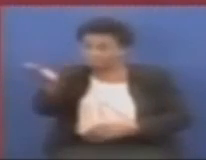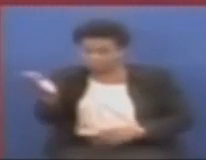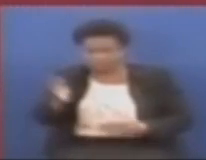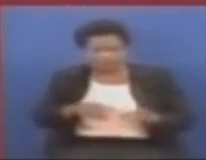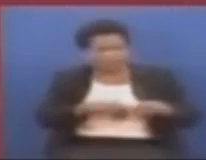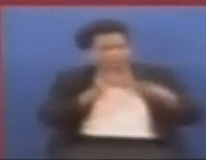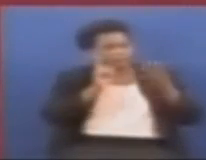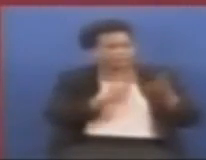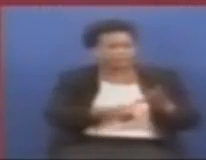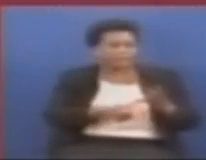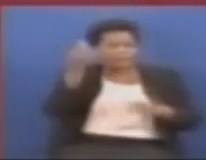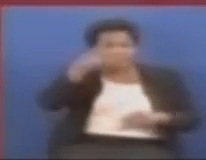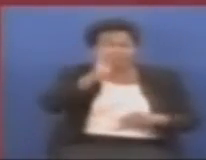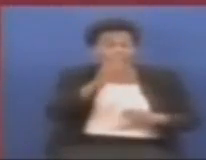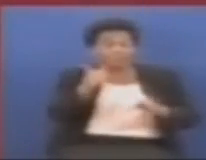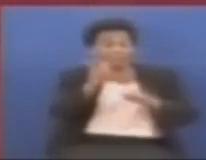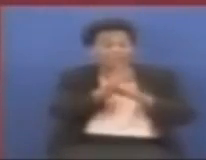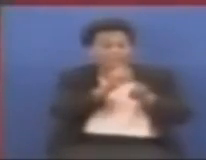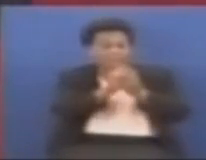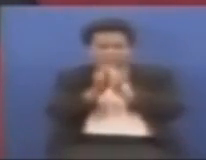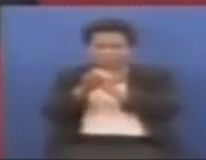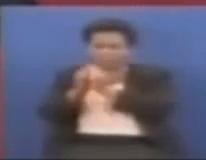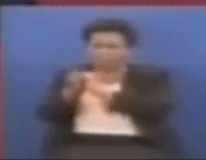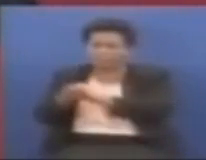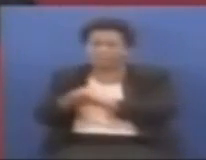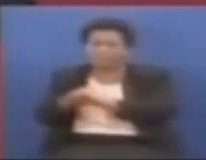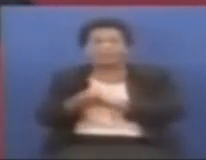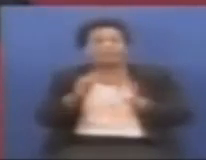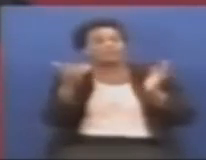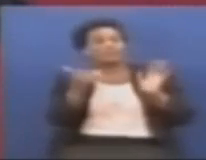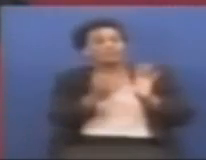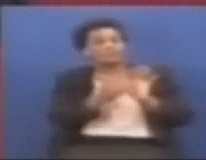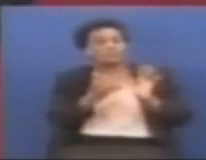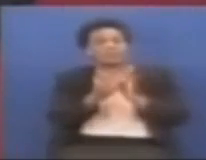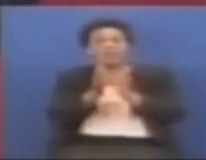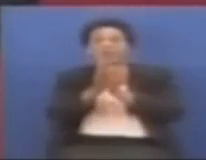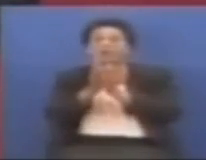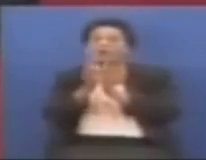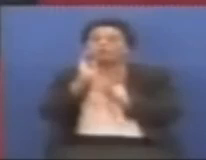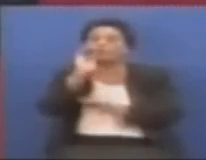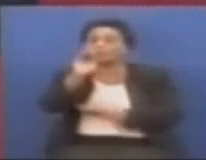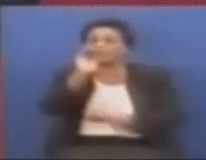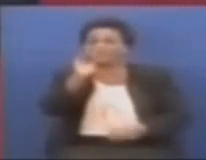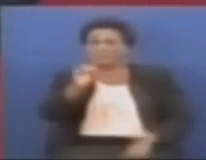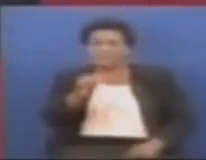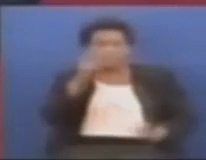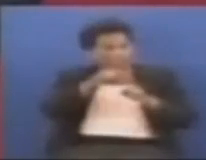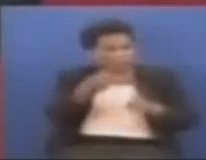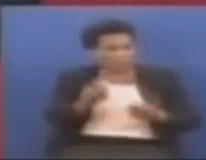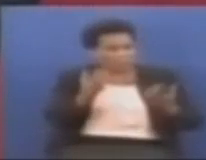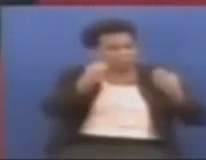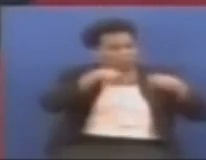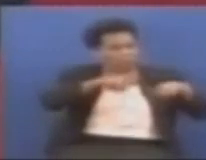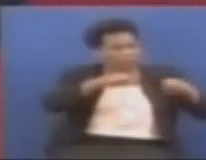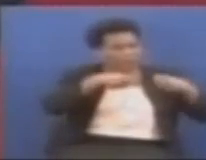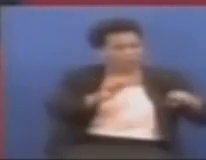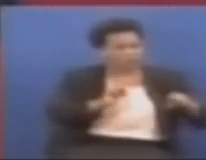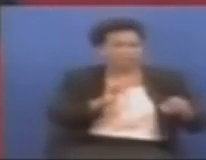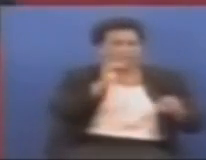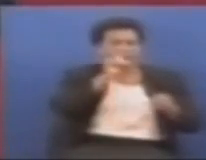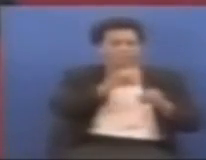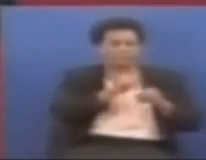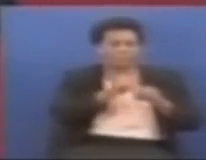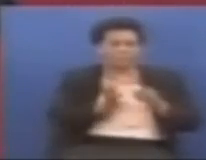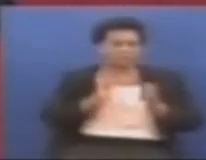sheria ya usafirishaji za mwaka 2010 kwa lengo la kuruhusu bodaboda na bajaji kubeba abiria na kurasimisha ajira ya